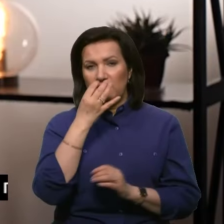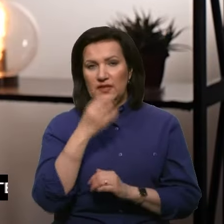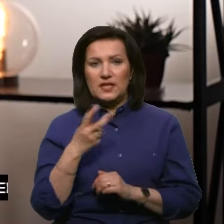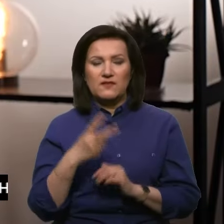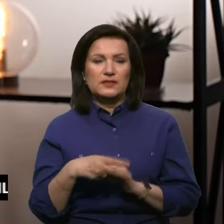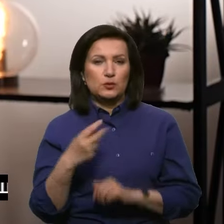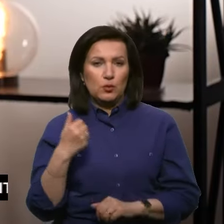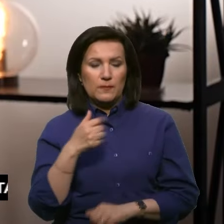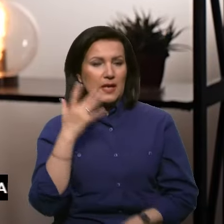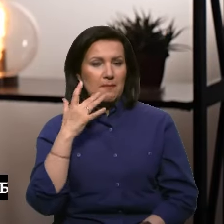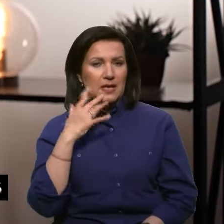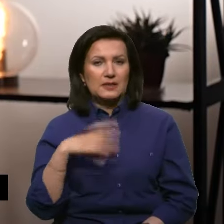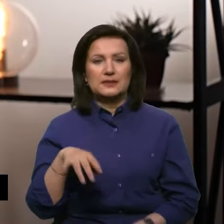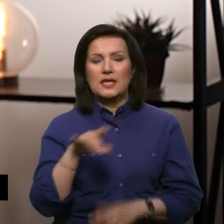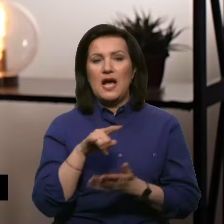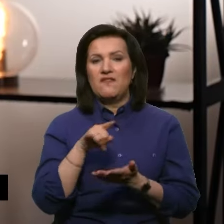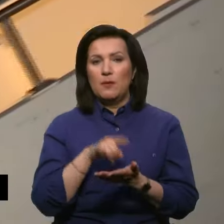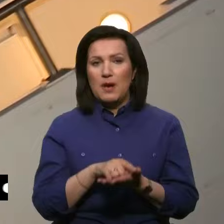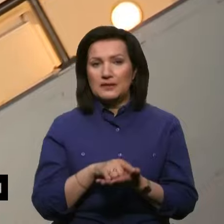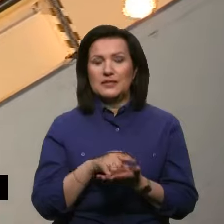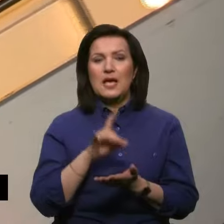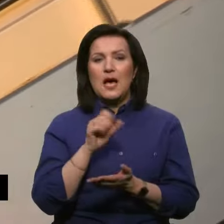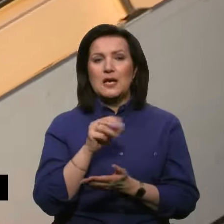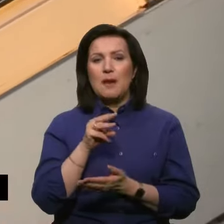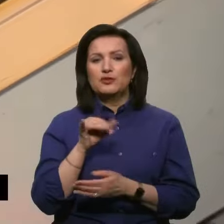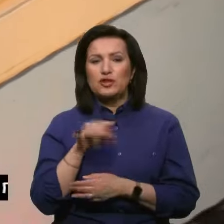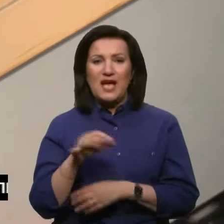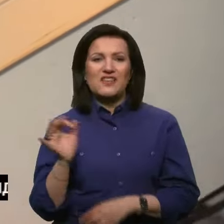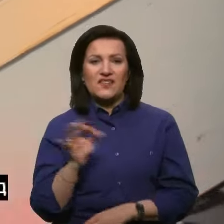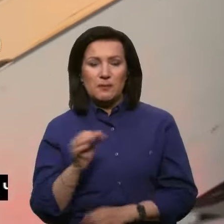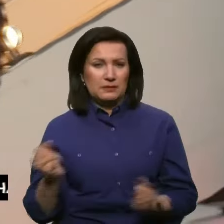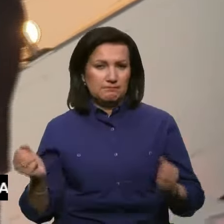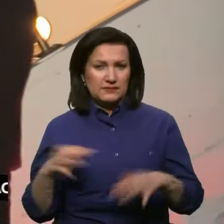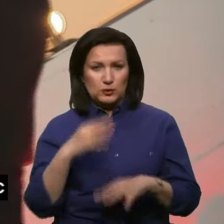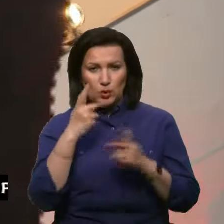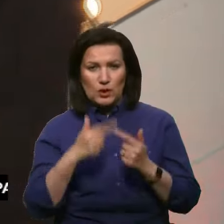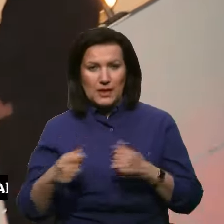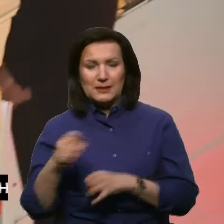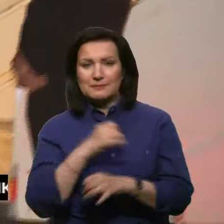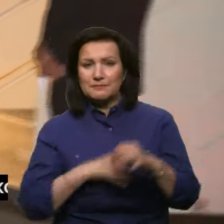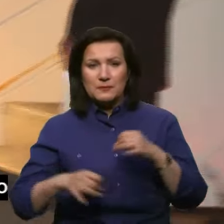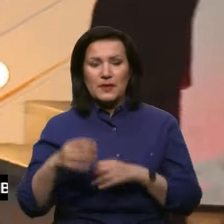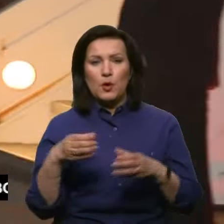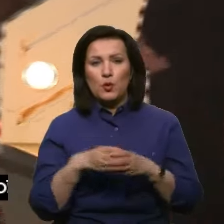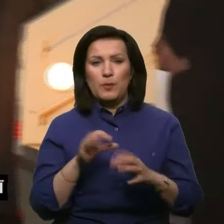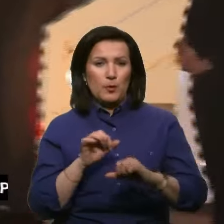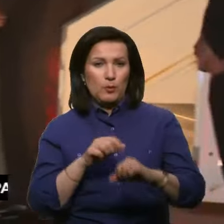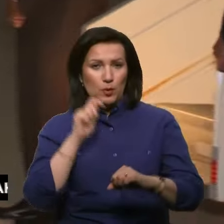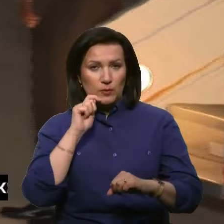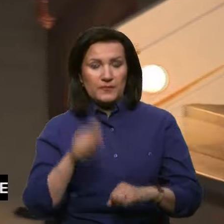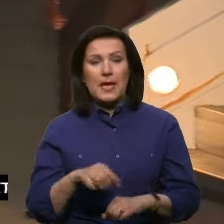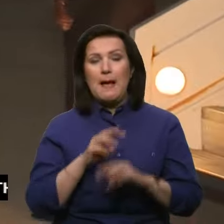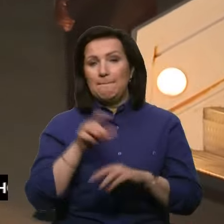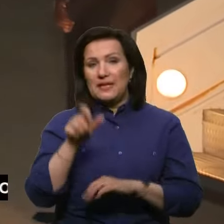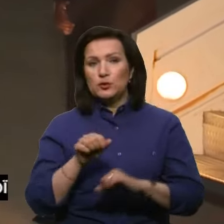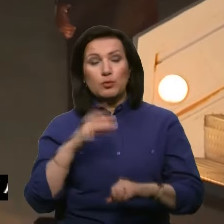квітня 2022-го на американській авіабазі «Рамштайн» у Німеччині понад 40 країн зібралися на засідання консультативної групи щодо оборони України. Ллойд Остін, міністр